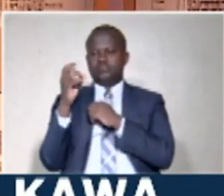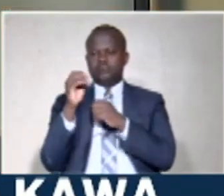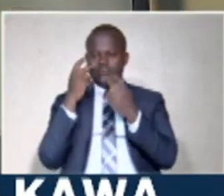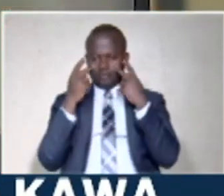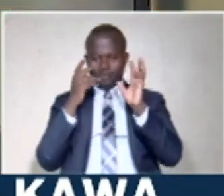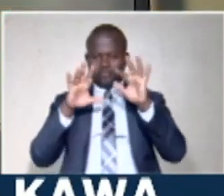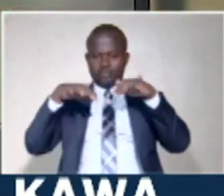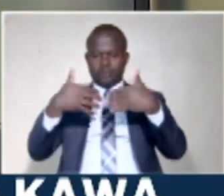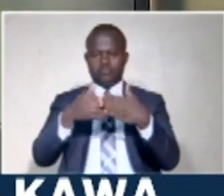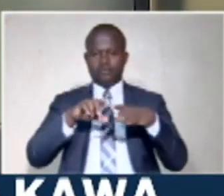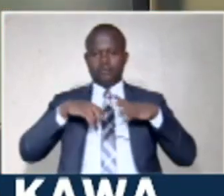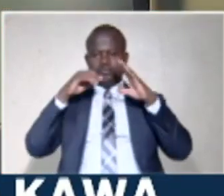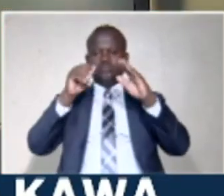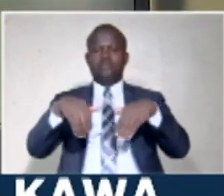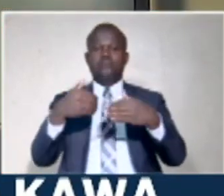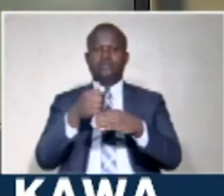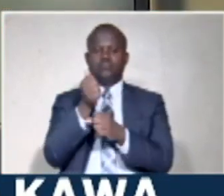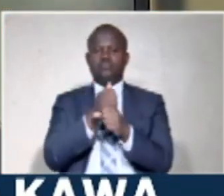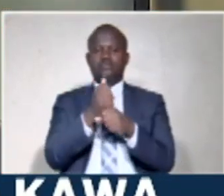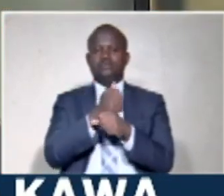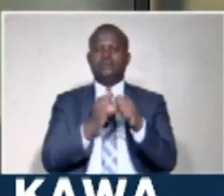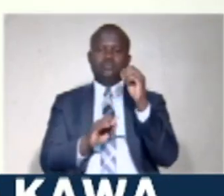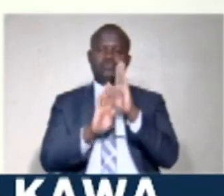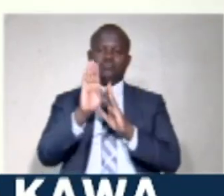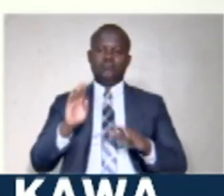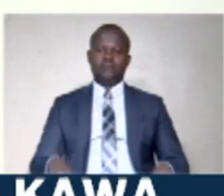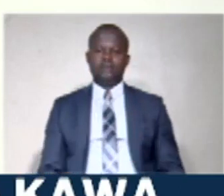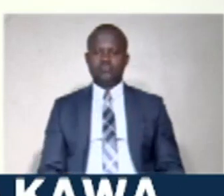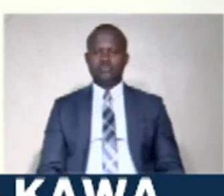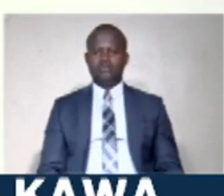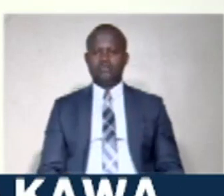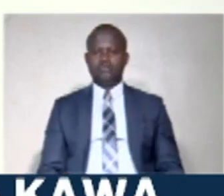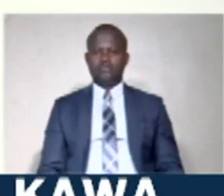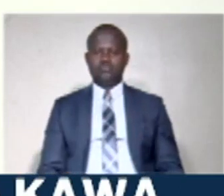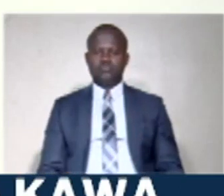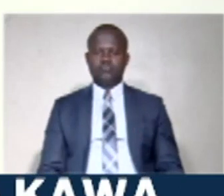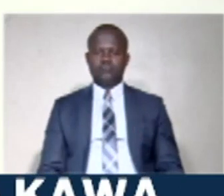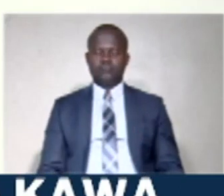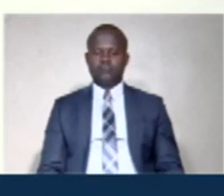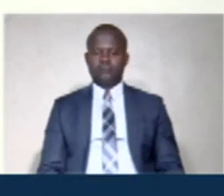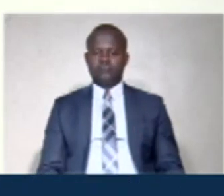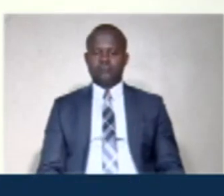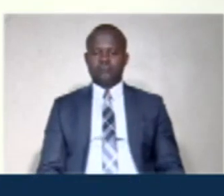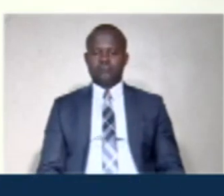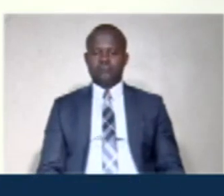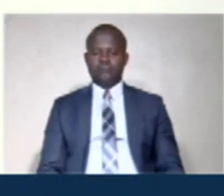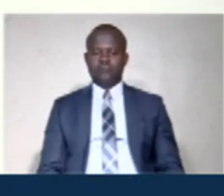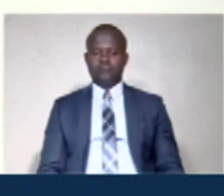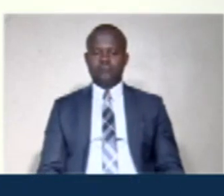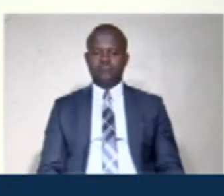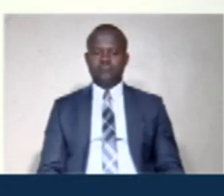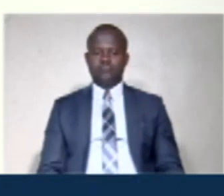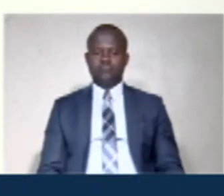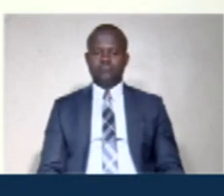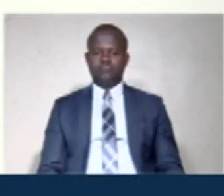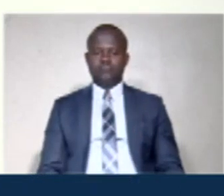bareba uburyo imibereho y'umuhinzi wa kawa yatezwa imbere. For countries like Rwanda, coffee trees are